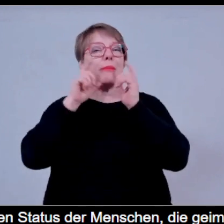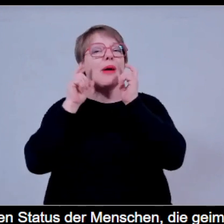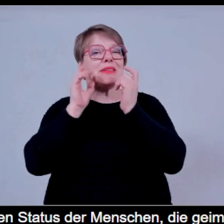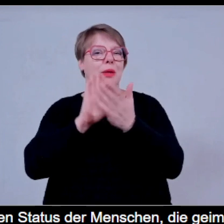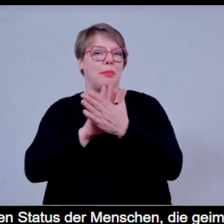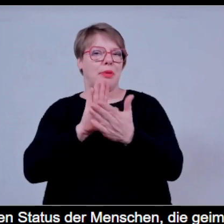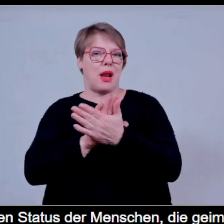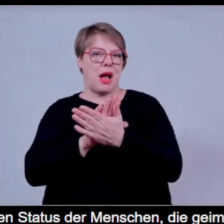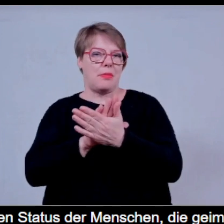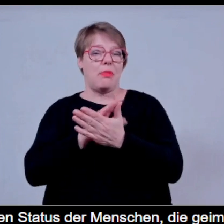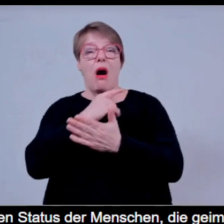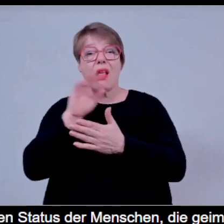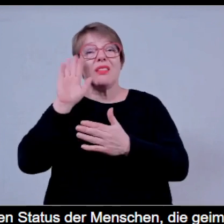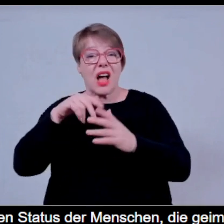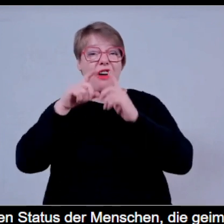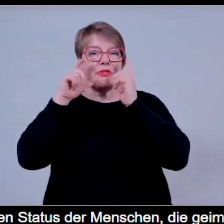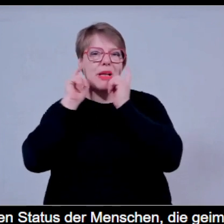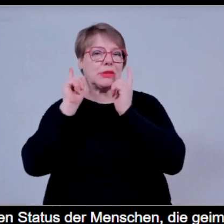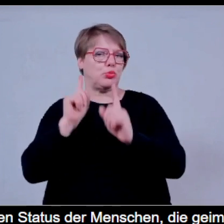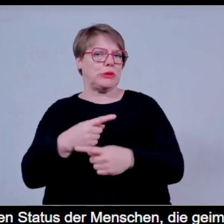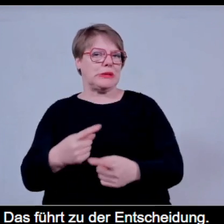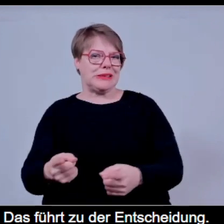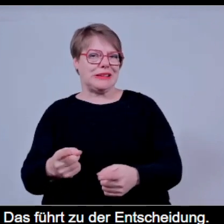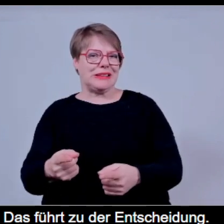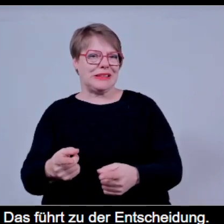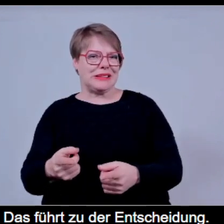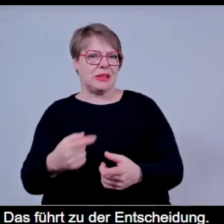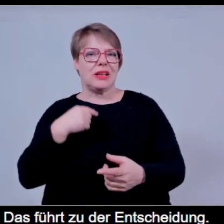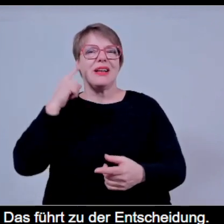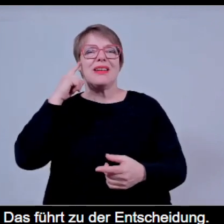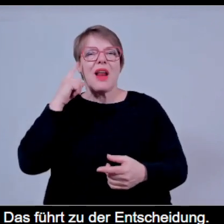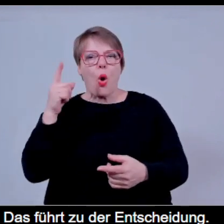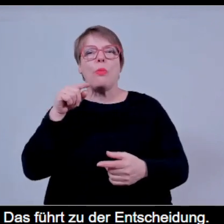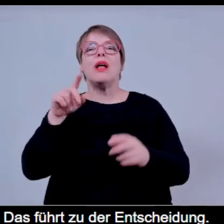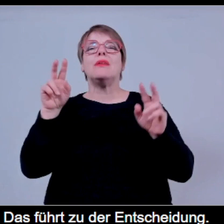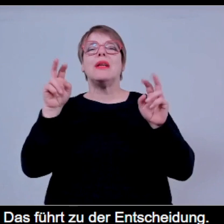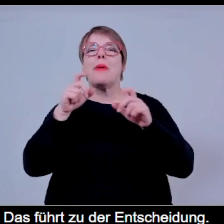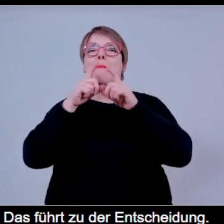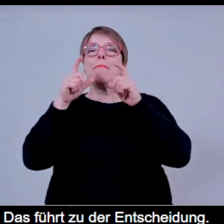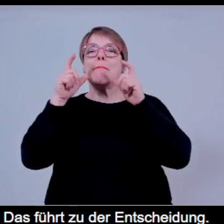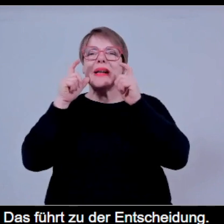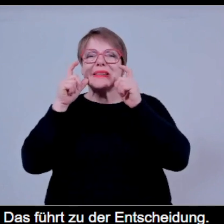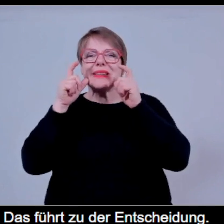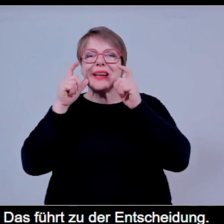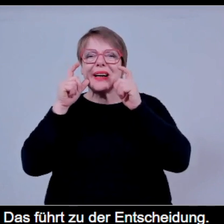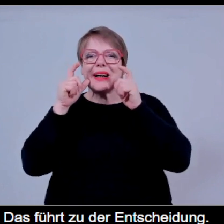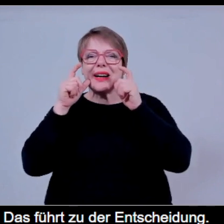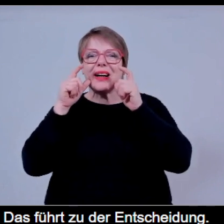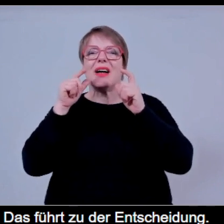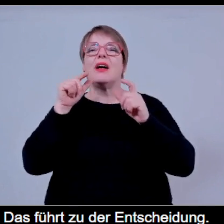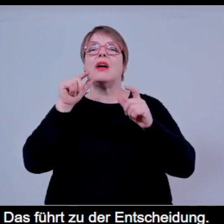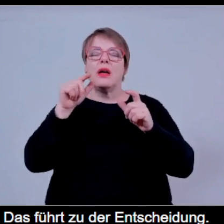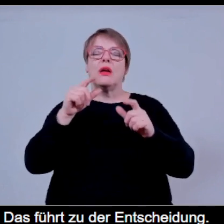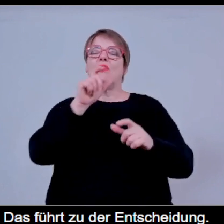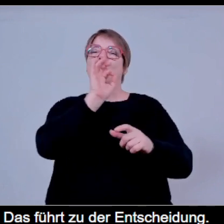Maske ist hilfreich. Aber du bist selber verantwortlich, ein Stück weit auch mit diesem Instrument richtig umzugehen. Und heute hat, habe ich gerade